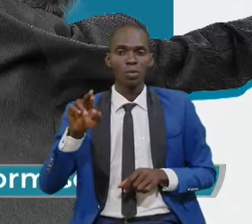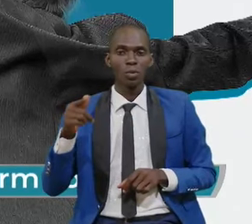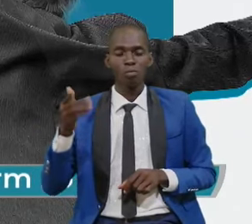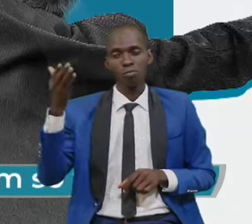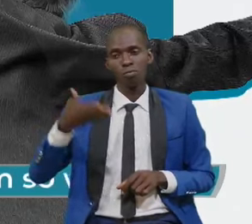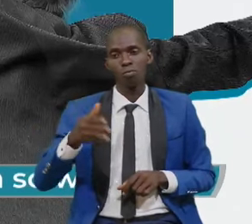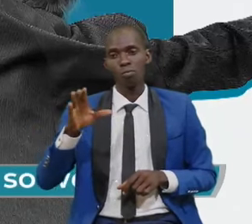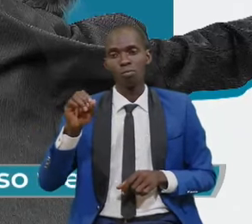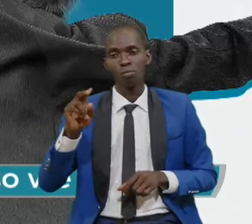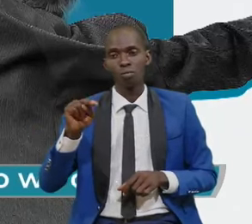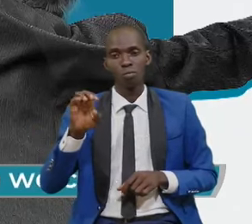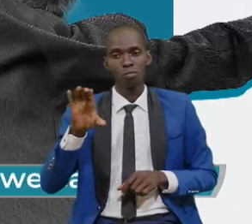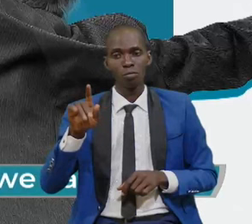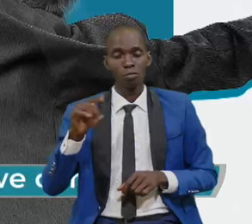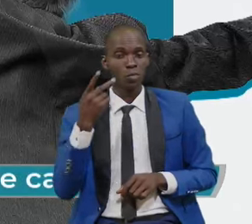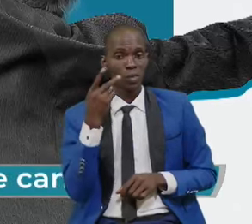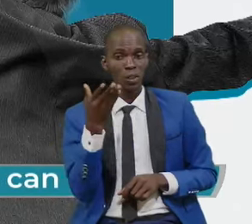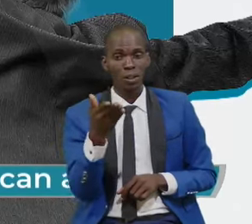votre nouvelle marche avec Christ.